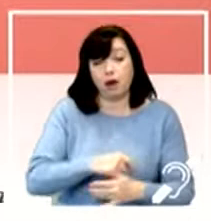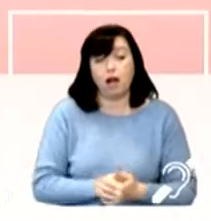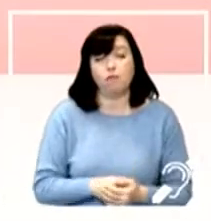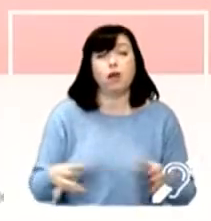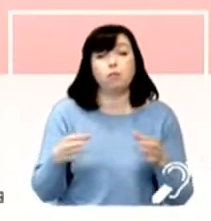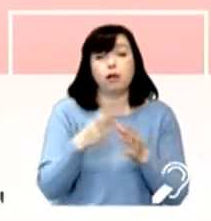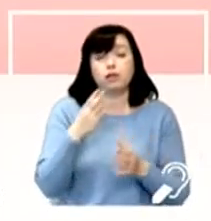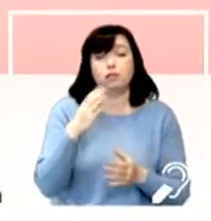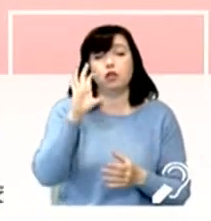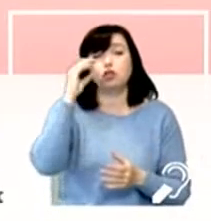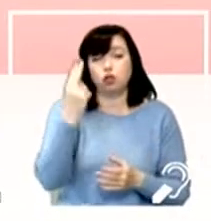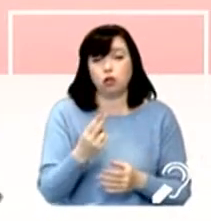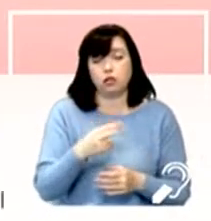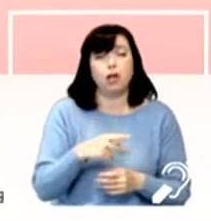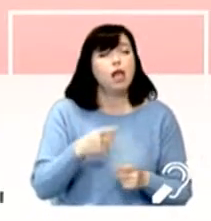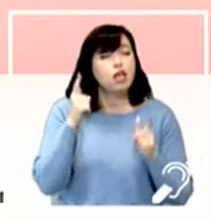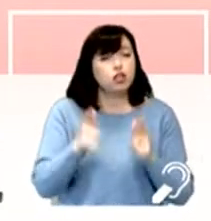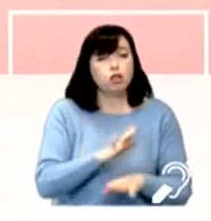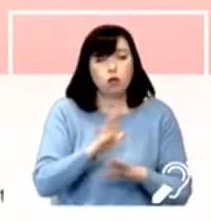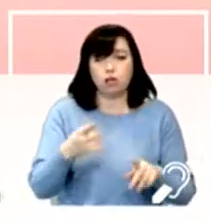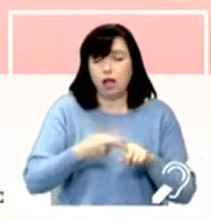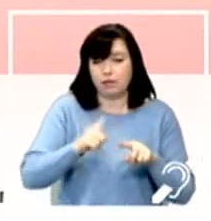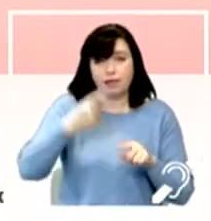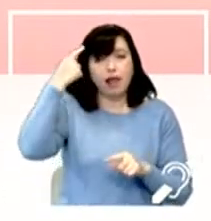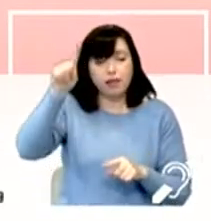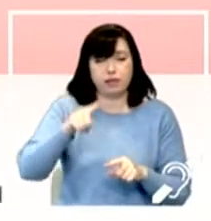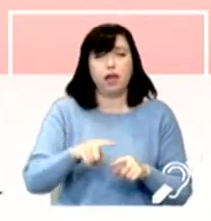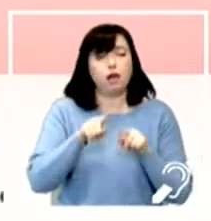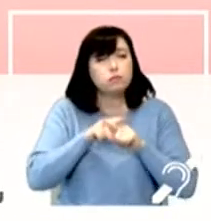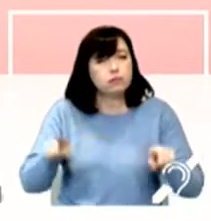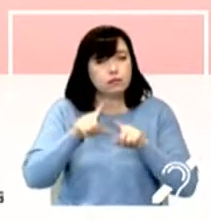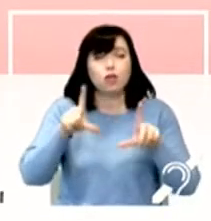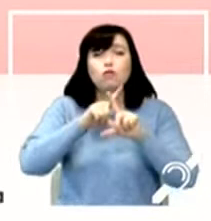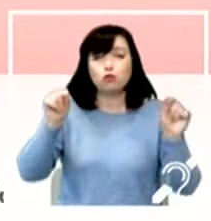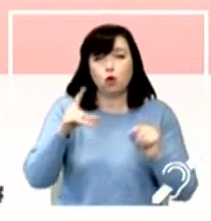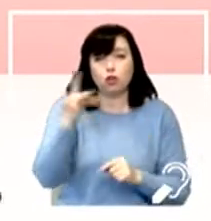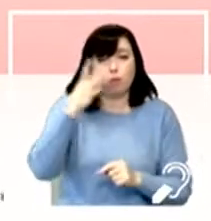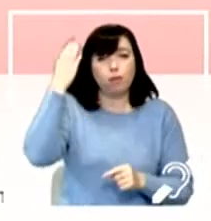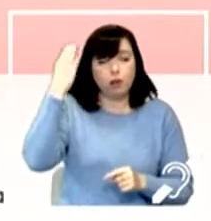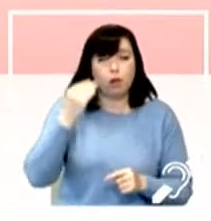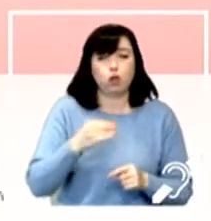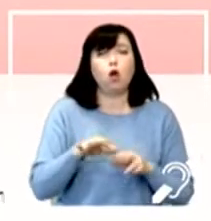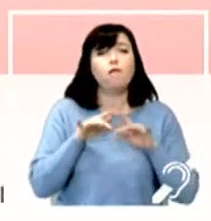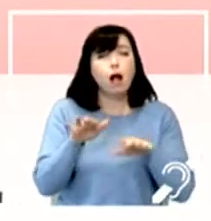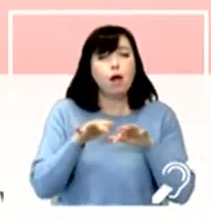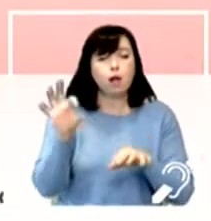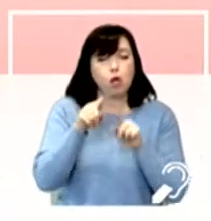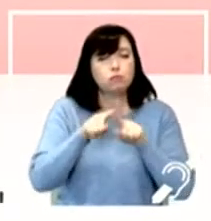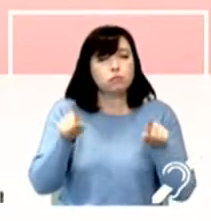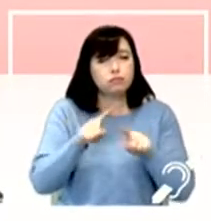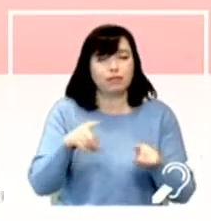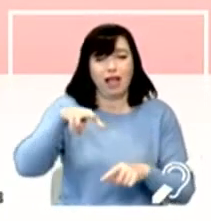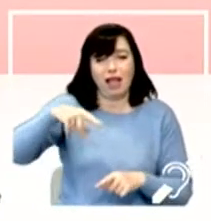Partidul Socialiștilor condamnă cu fermitate inițiativa de lansare în școlile din Republica Moldova a campaniei de promovare